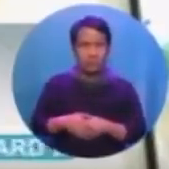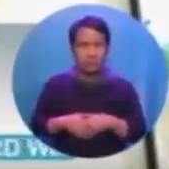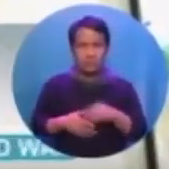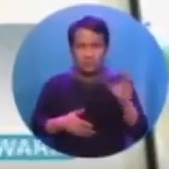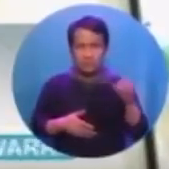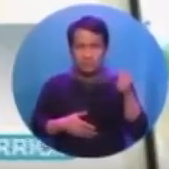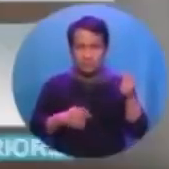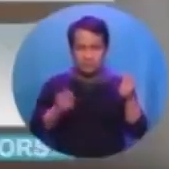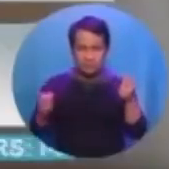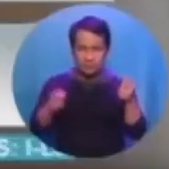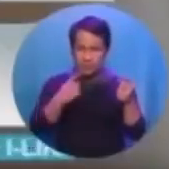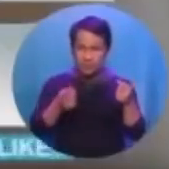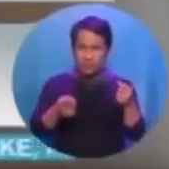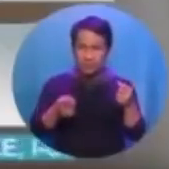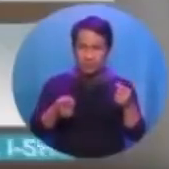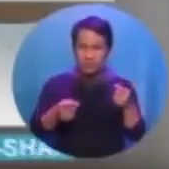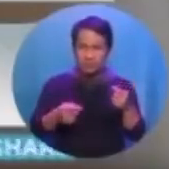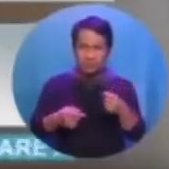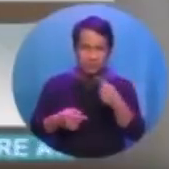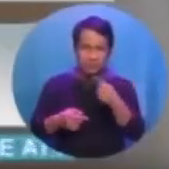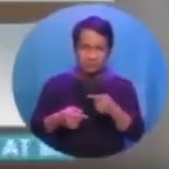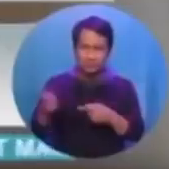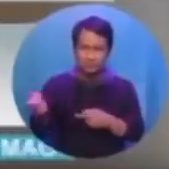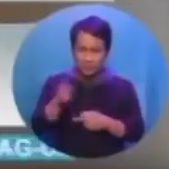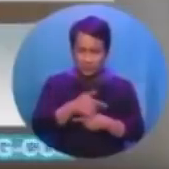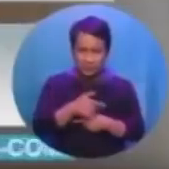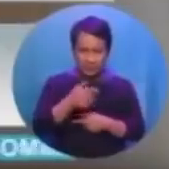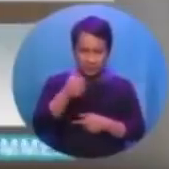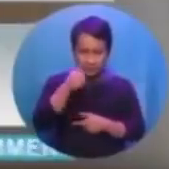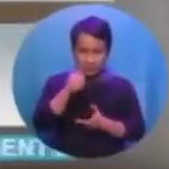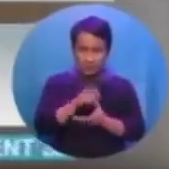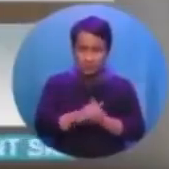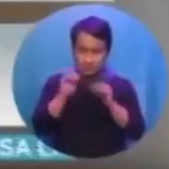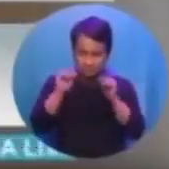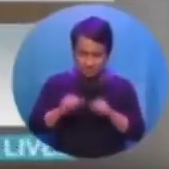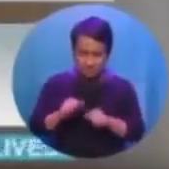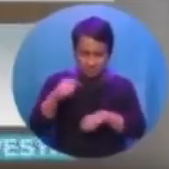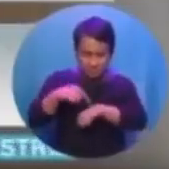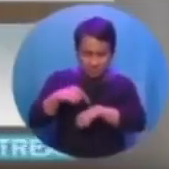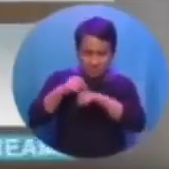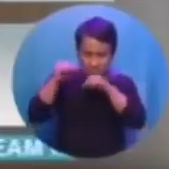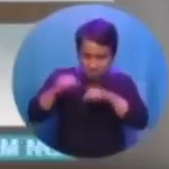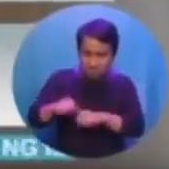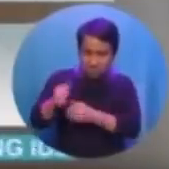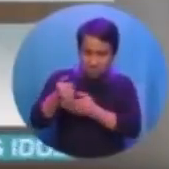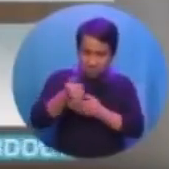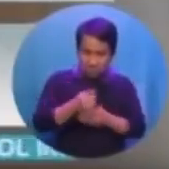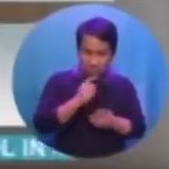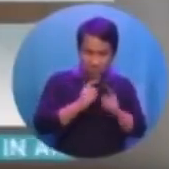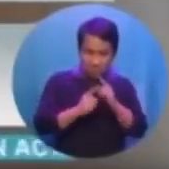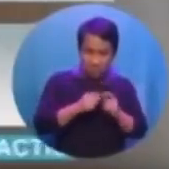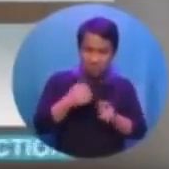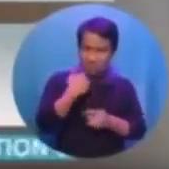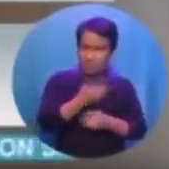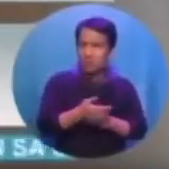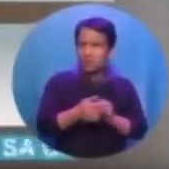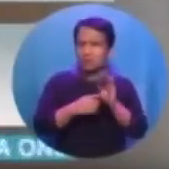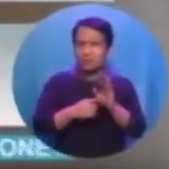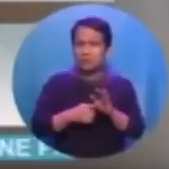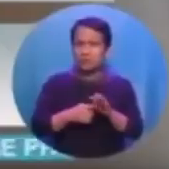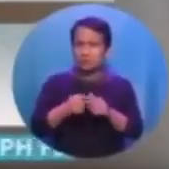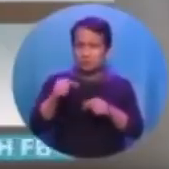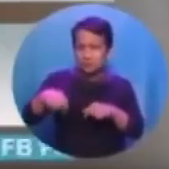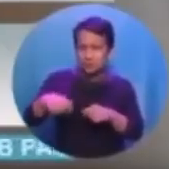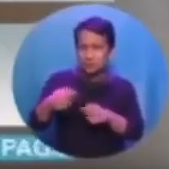kayo. Sir, ano po? Gusto niyo pang kausapin si Mrs.? Baka ito na po yung time na mag-usap kayo na masinsinan,